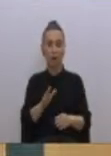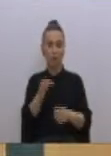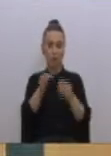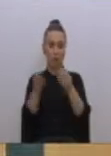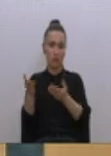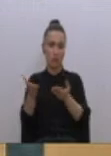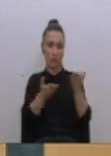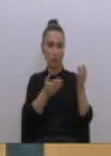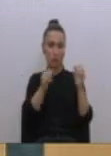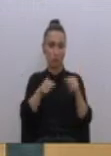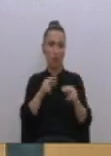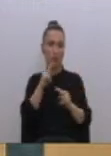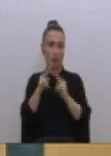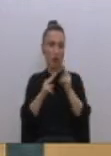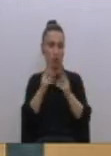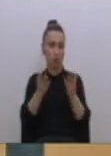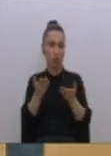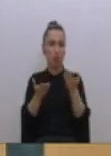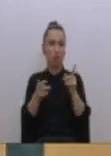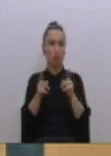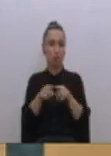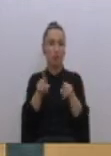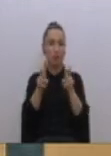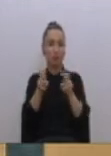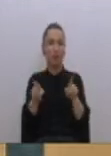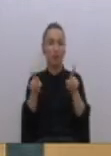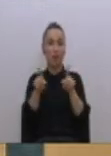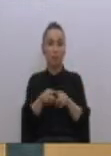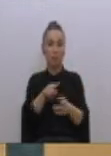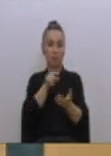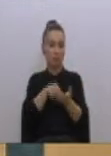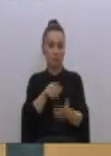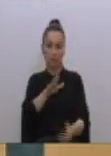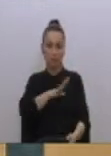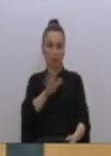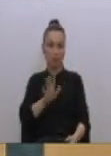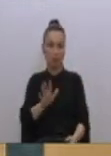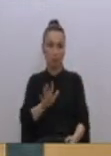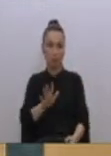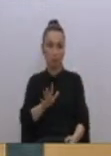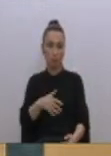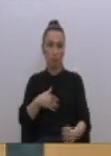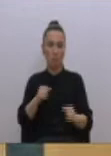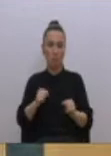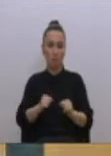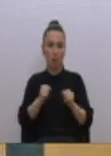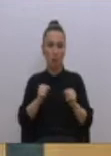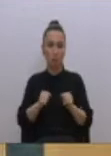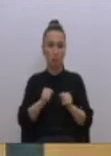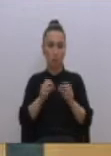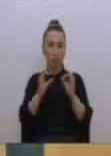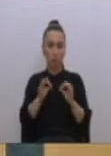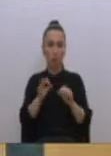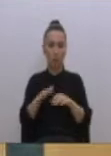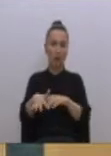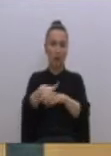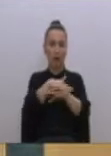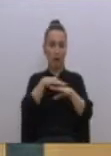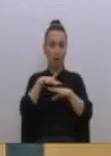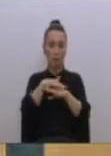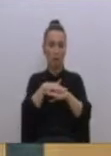სასამართლოს შეუძლიათ გასაჩივრონ, თუმცა ესეთი საკითხი არ მომხდარა. აქ მაქსიმალურად კონსტრუქციულ გარემოში